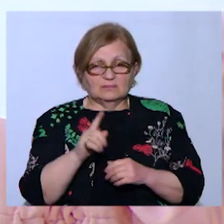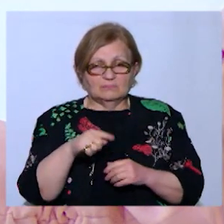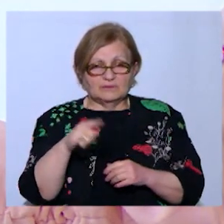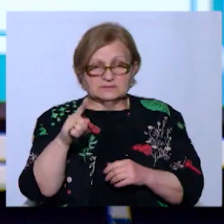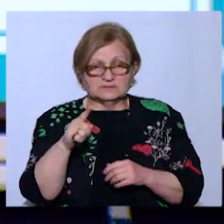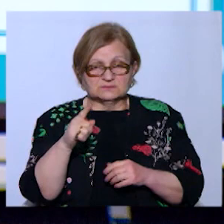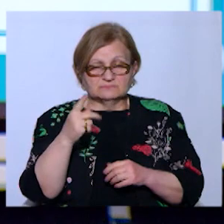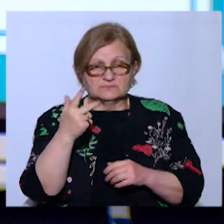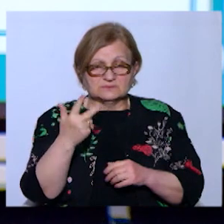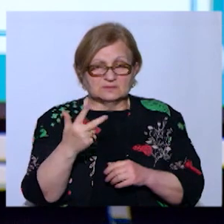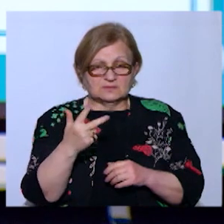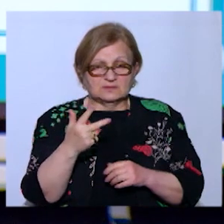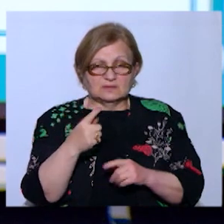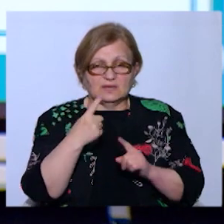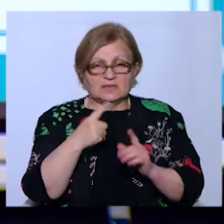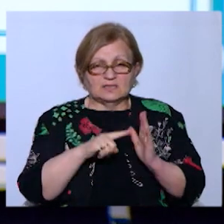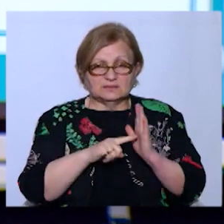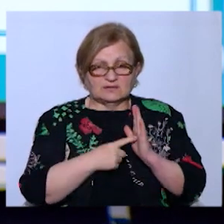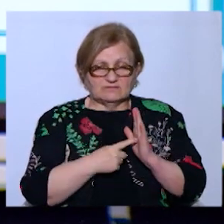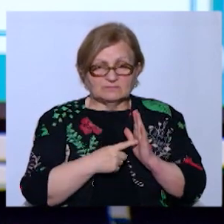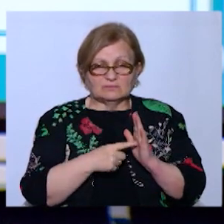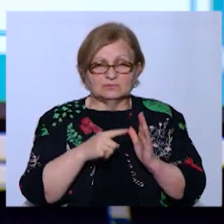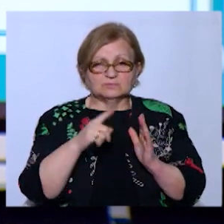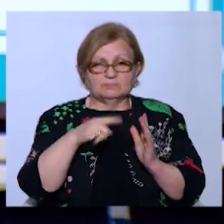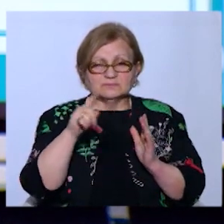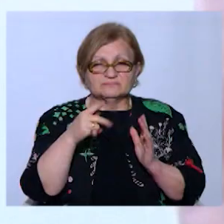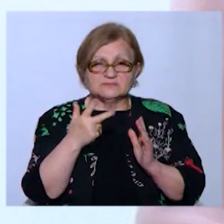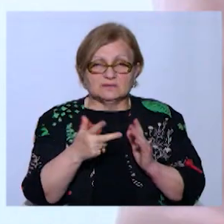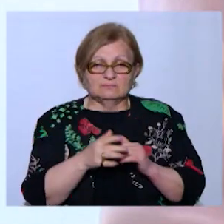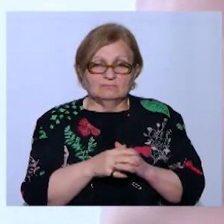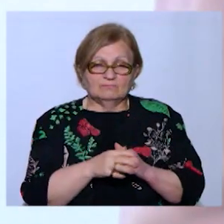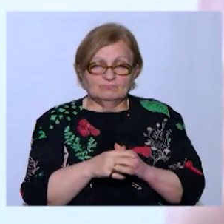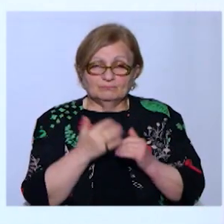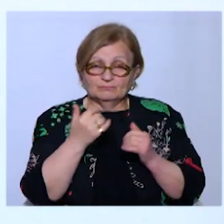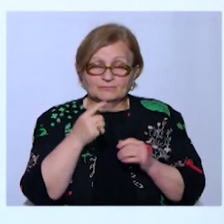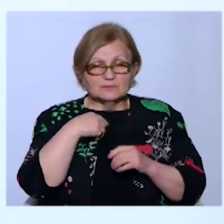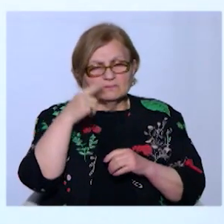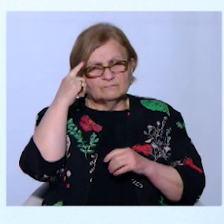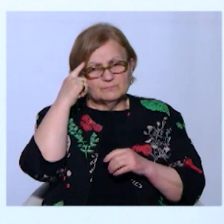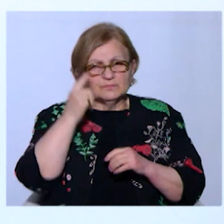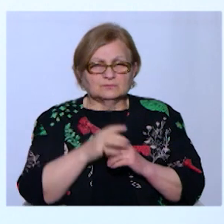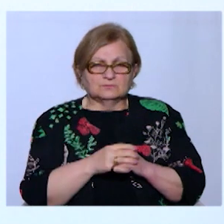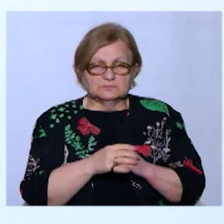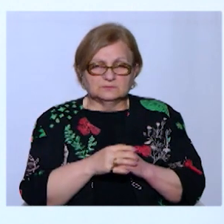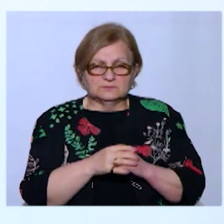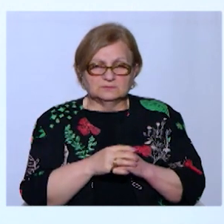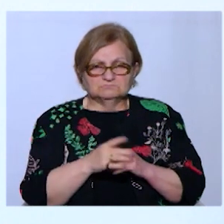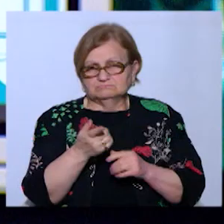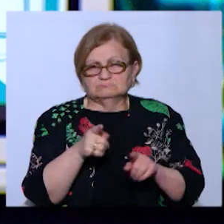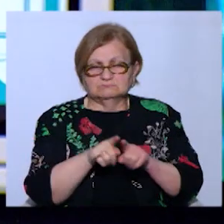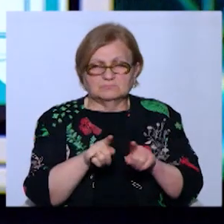მეორე კათეტი, ანუ 1 გამამრავლოთ ფესვი 3-ზე. ხო? მოდით ახლა დავფიქრდეთ, რომ აი